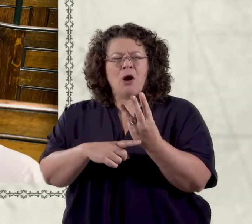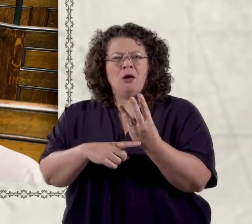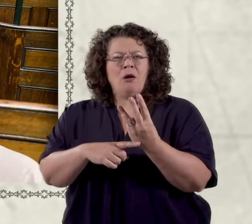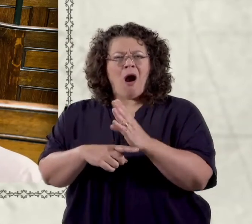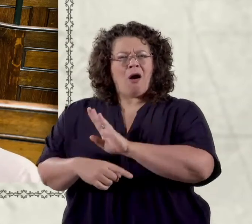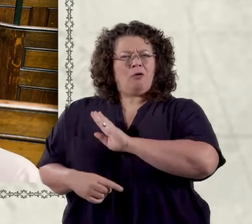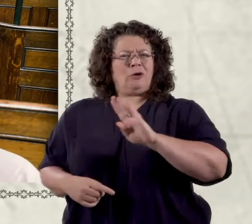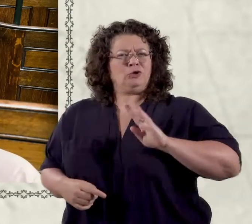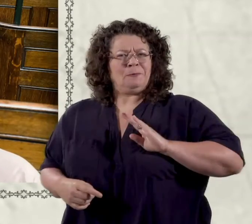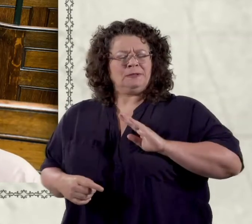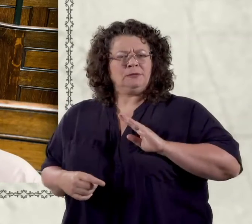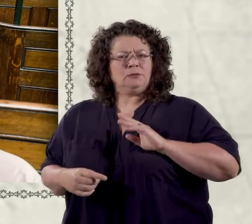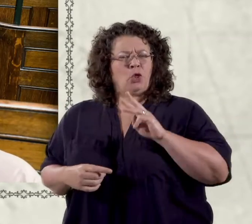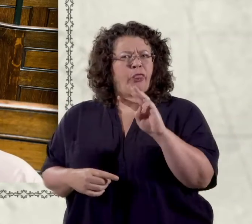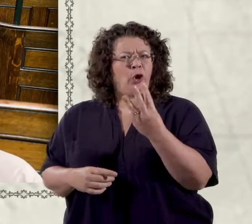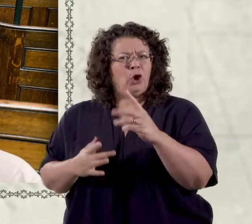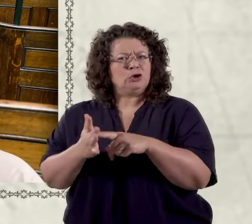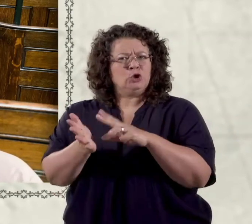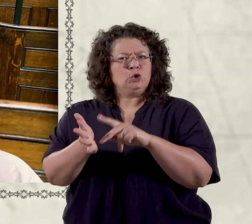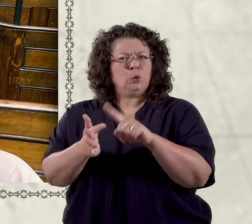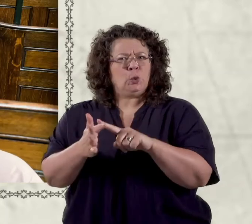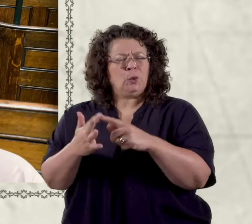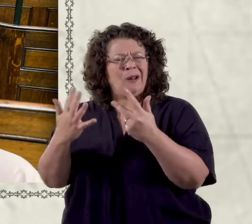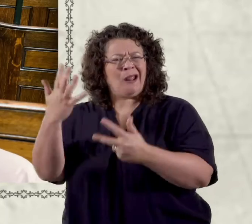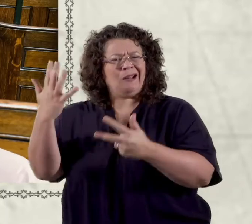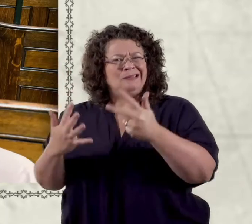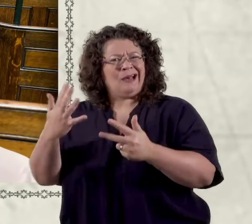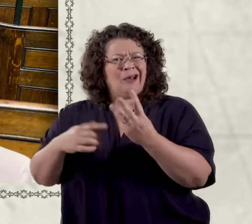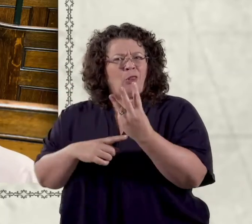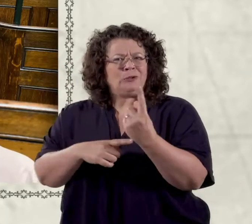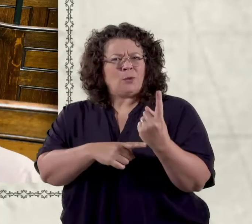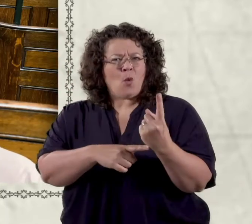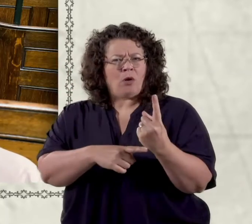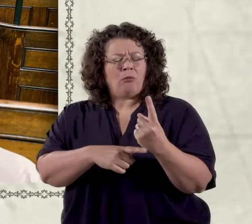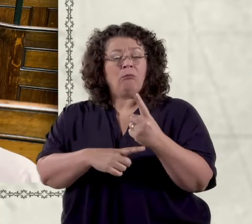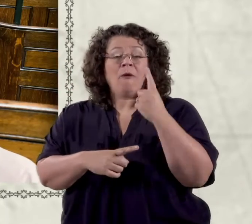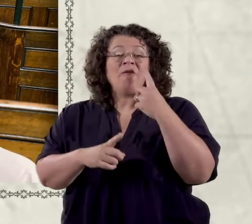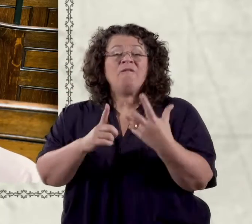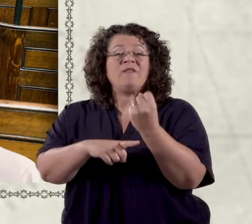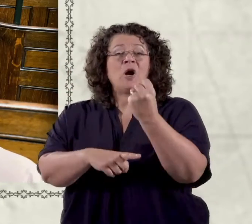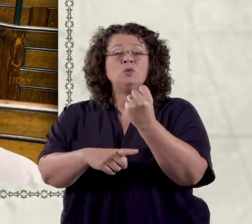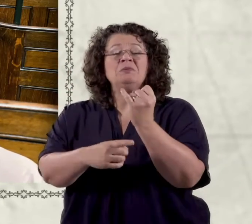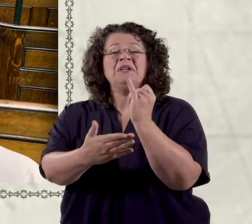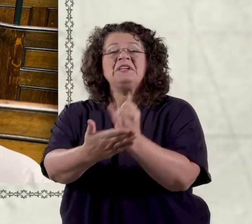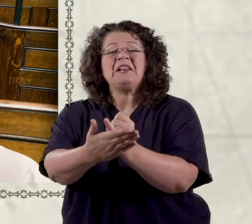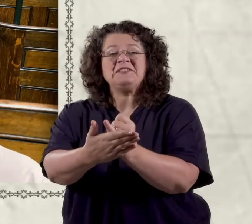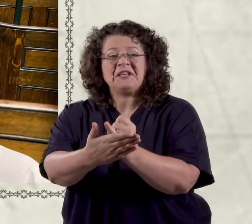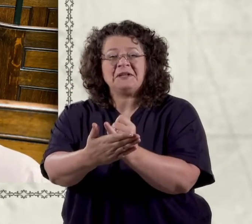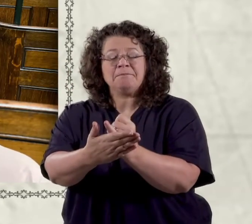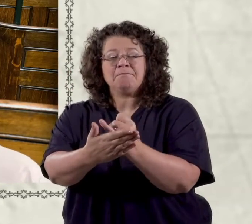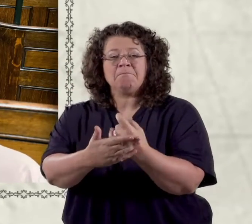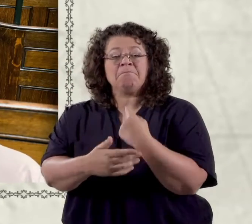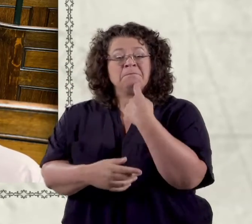3rd, 1831. You have been found guilty. I sentence you